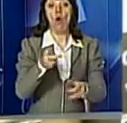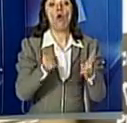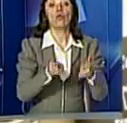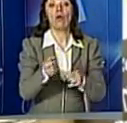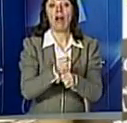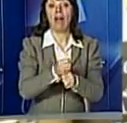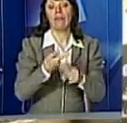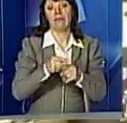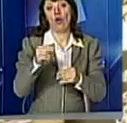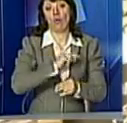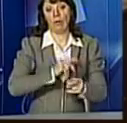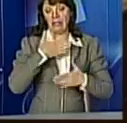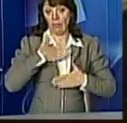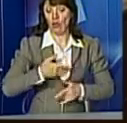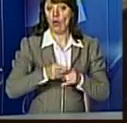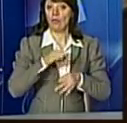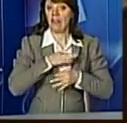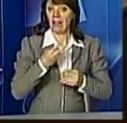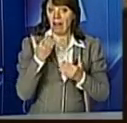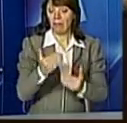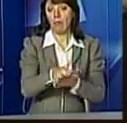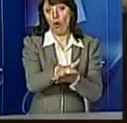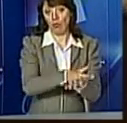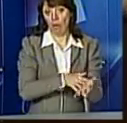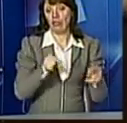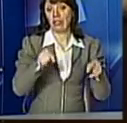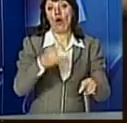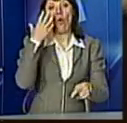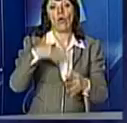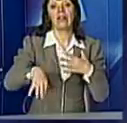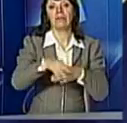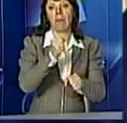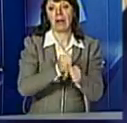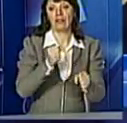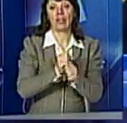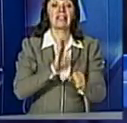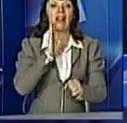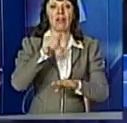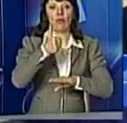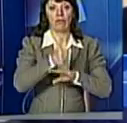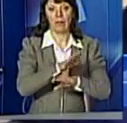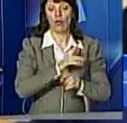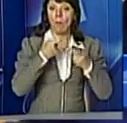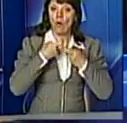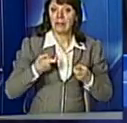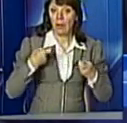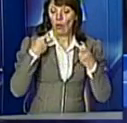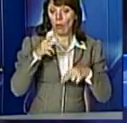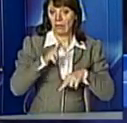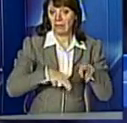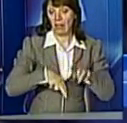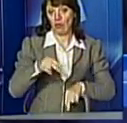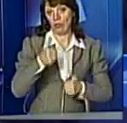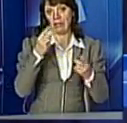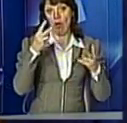робота - це задоволення а тому свято для неї продовжується навіть тоді коли працює зранку головне було посміхнутись і настроїтись